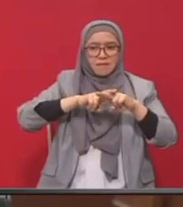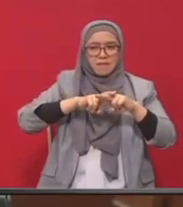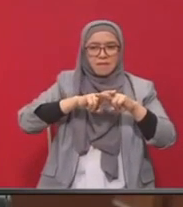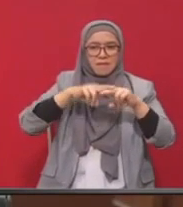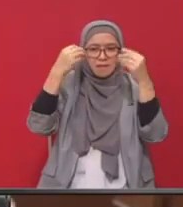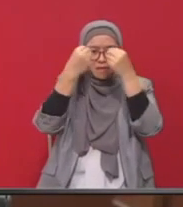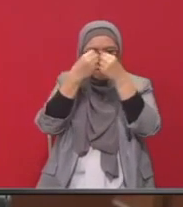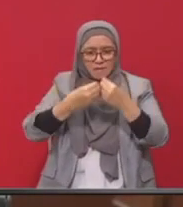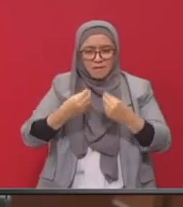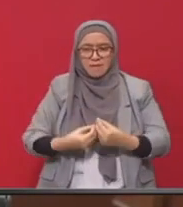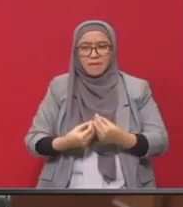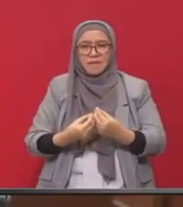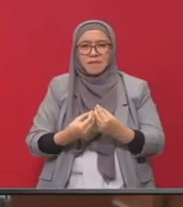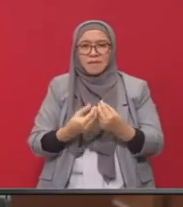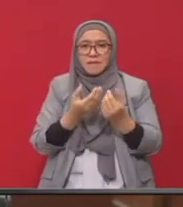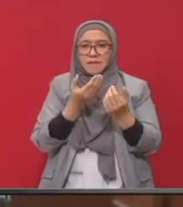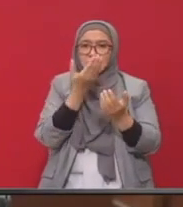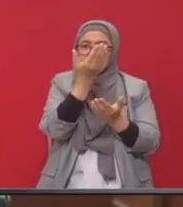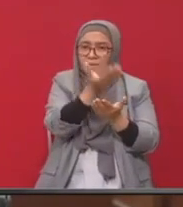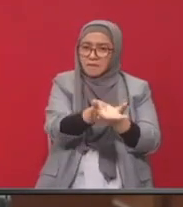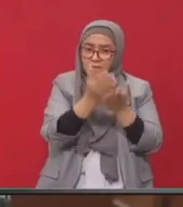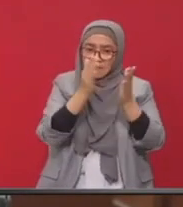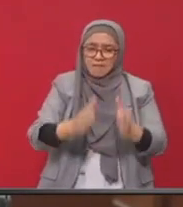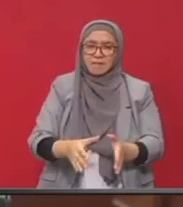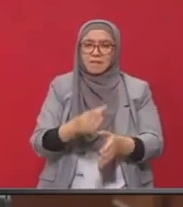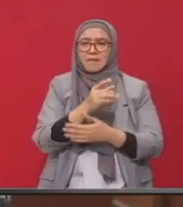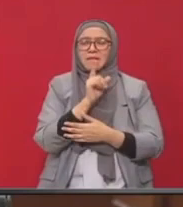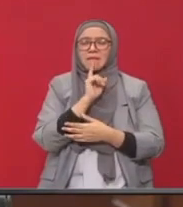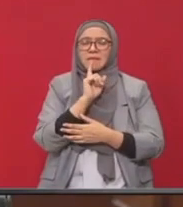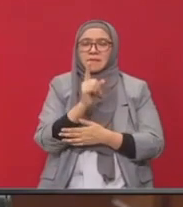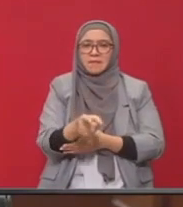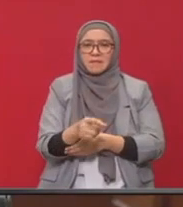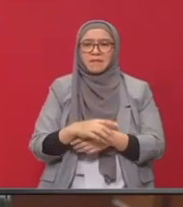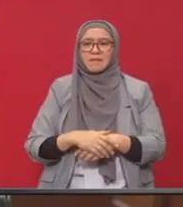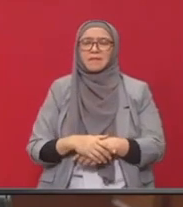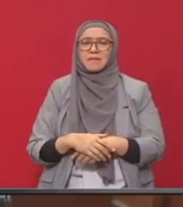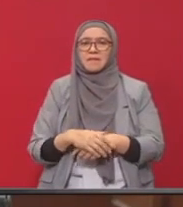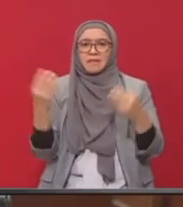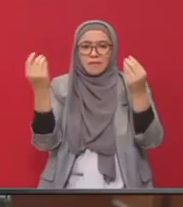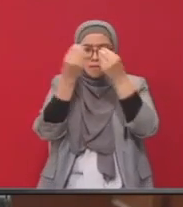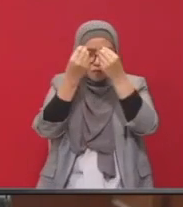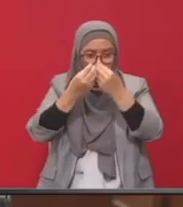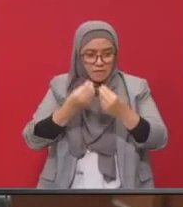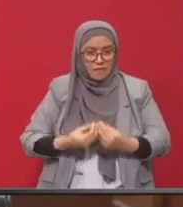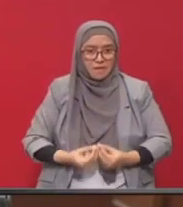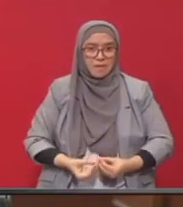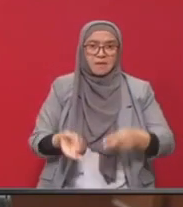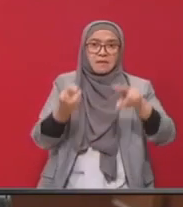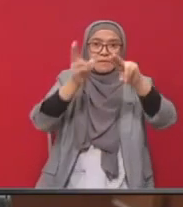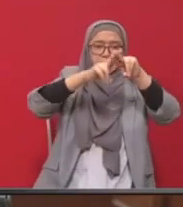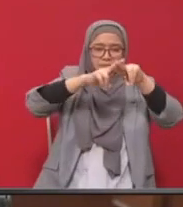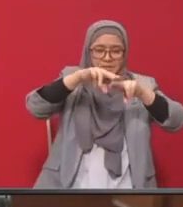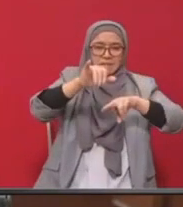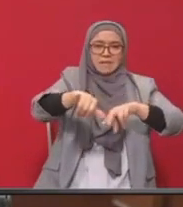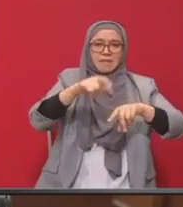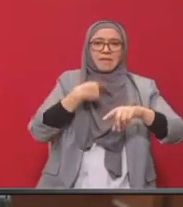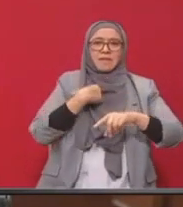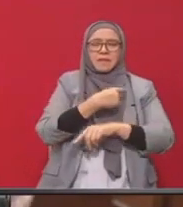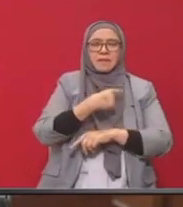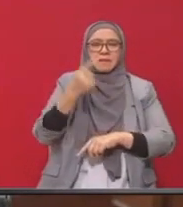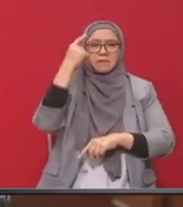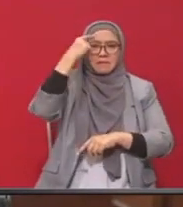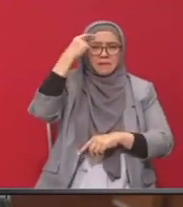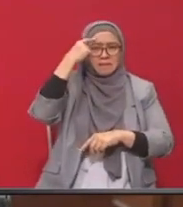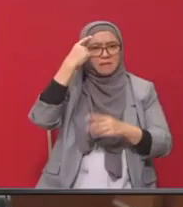pemohon ataupun Hai kandap biji ke dan sebagainya sudah tentulah angkanya akan menikah dan kita mojang ketiga kalian